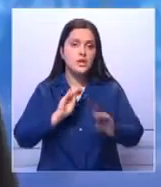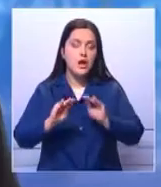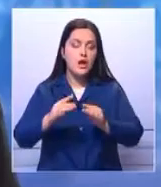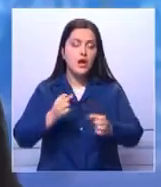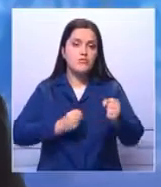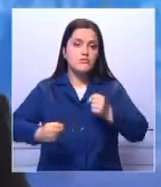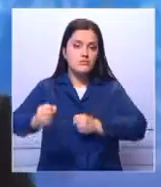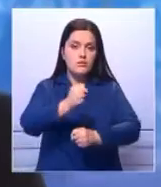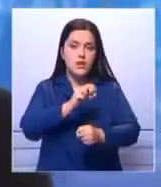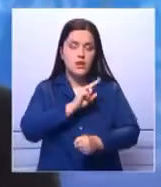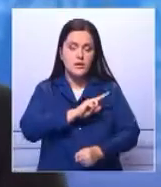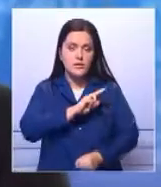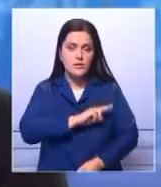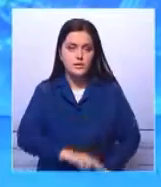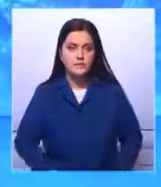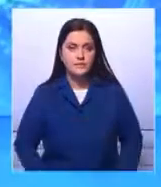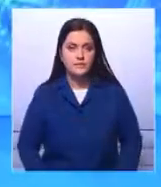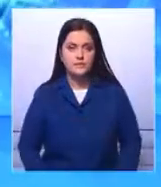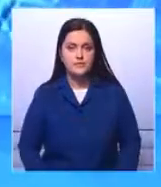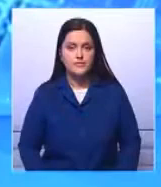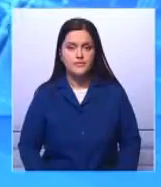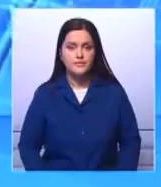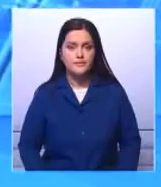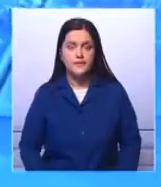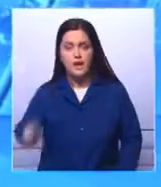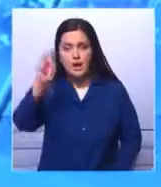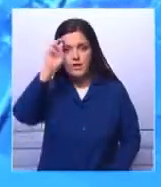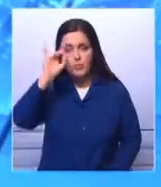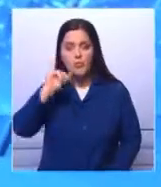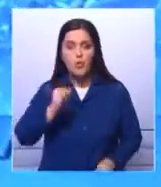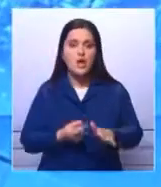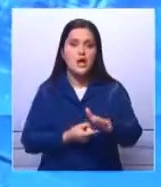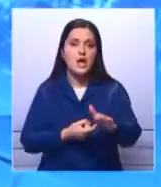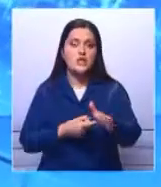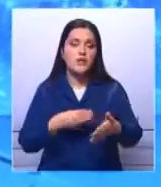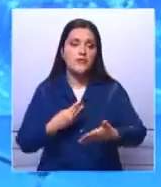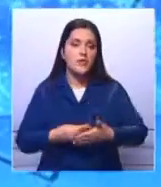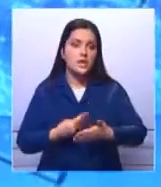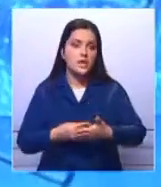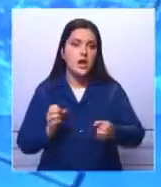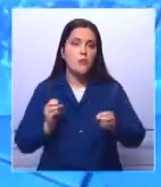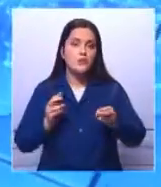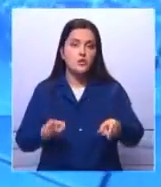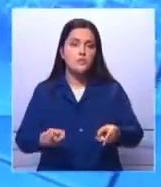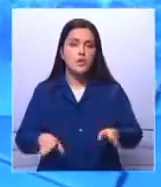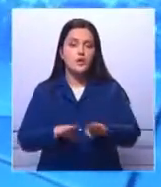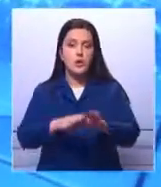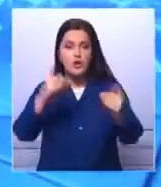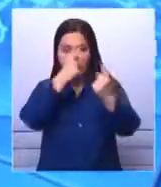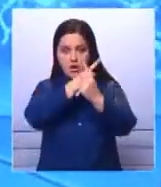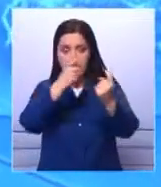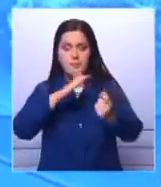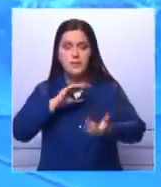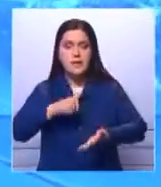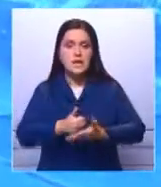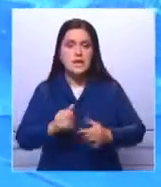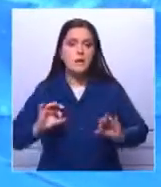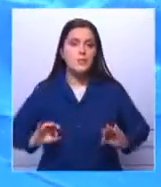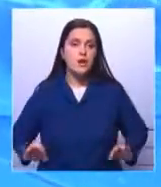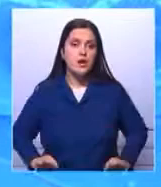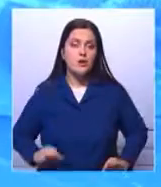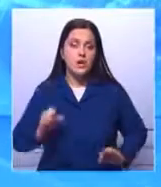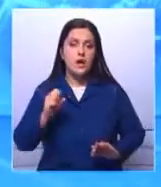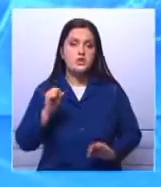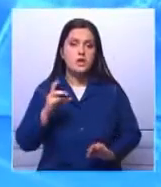должностей топ-менеджмента. В стране плохо расследуют финансовые преступления. Такое заявление сделал генпрокурор. По